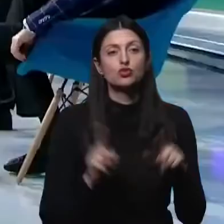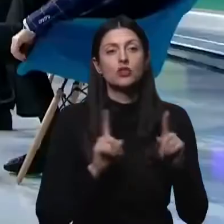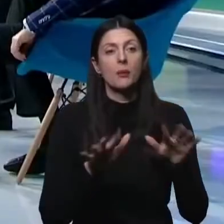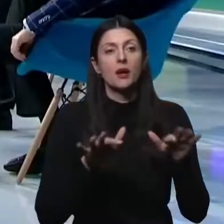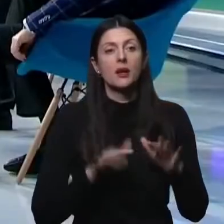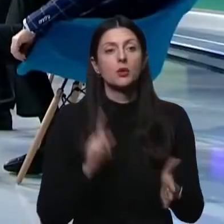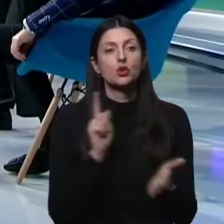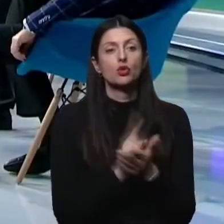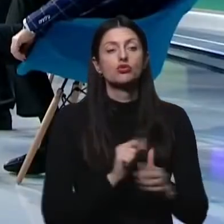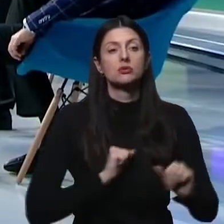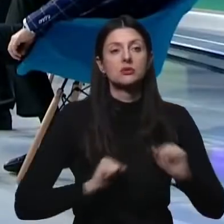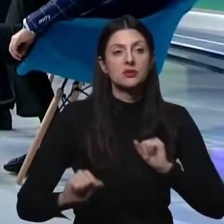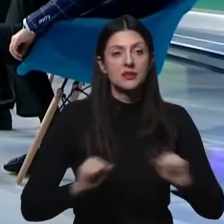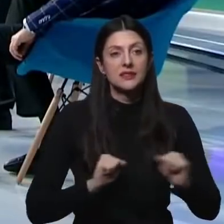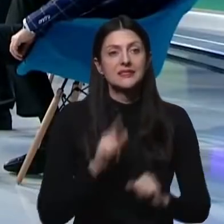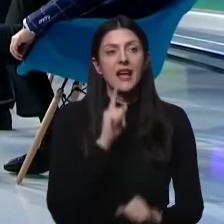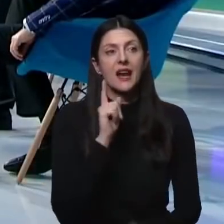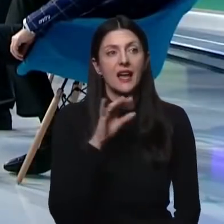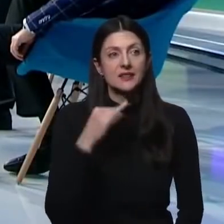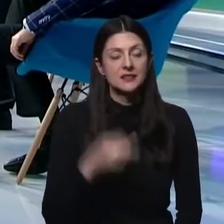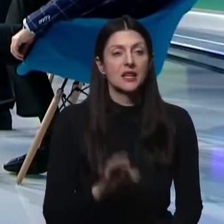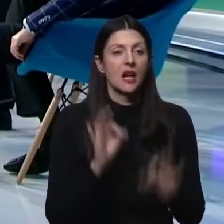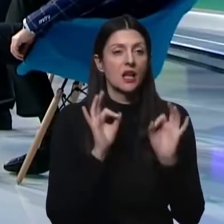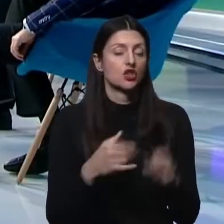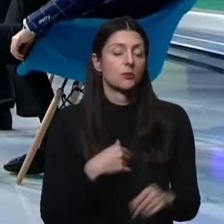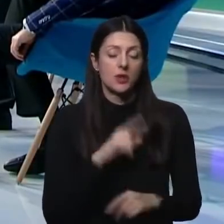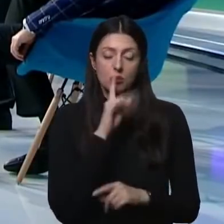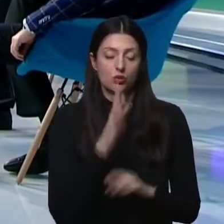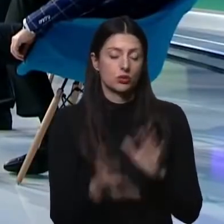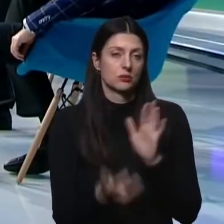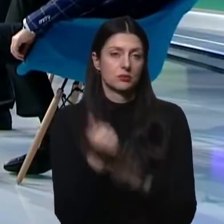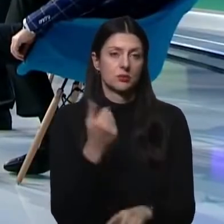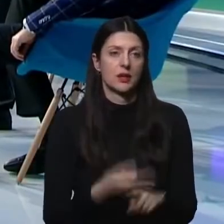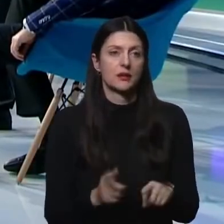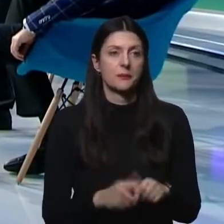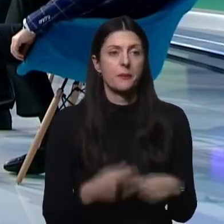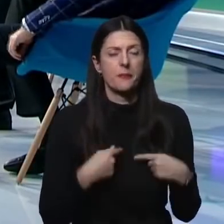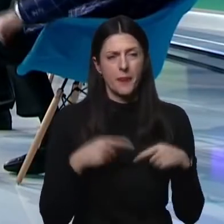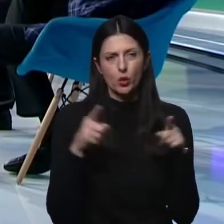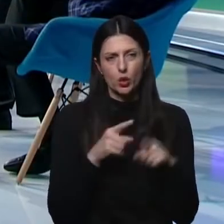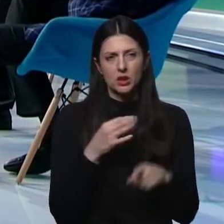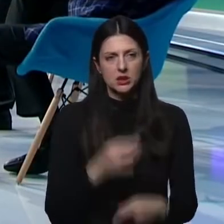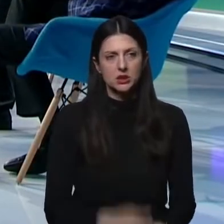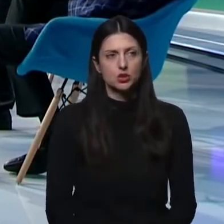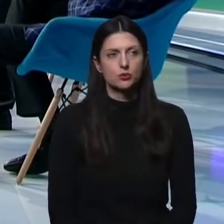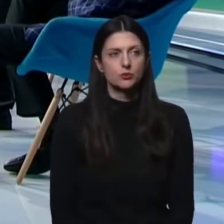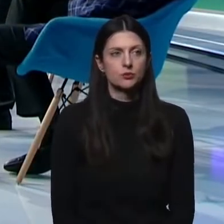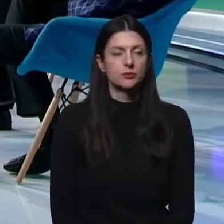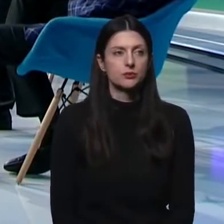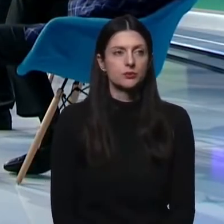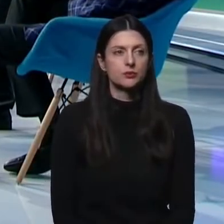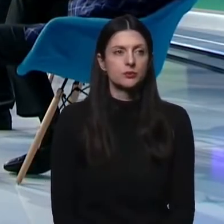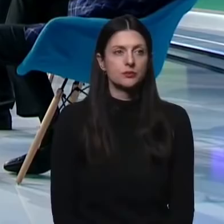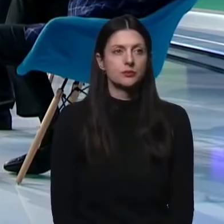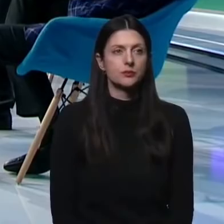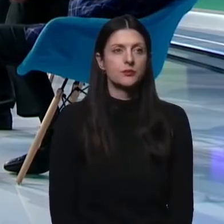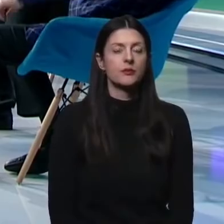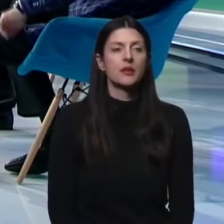руководить Зеленский тоже. Конечно, мы голосовать за это не будем. Я просто коротко скажу и закончу. Да. Это же некрасиво.